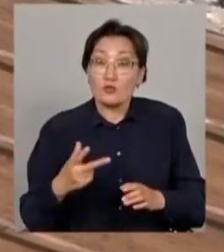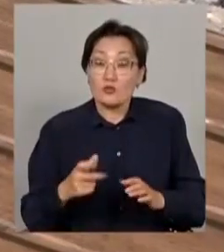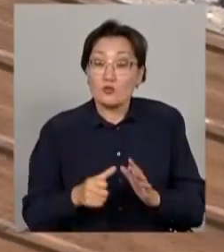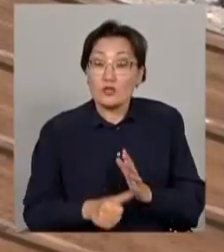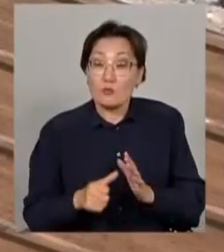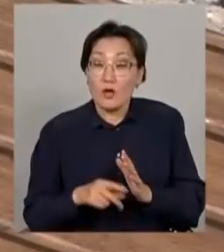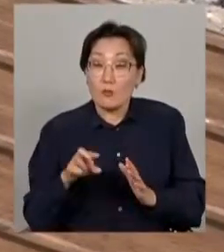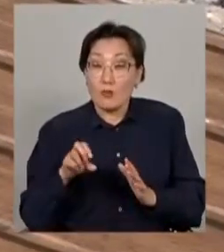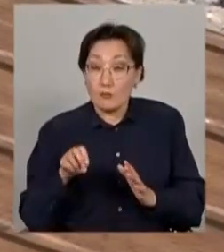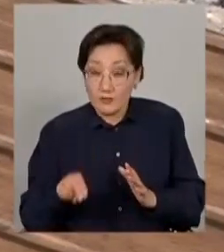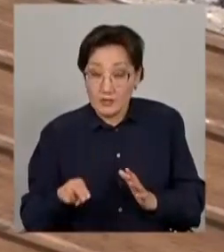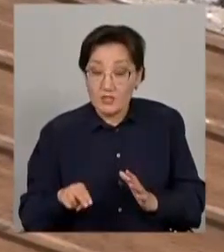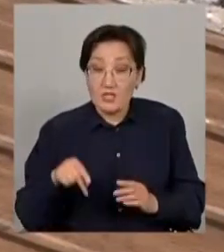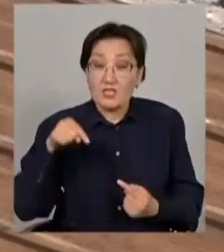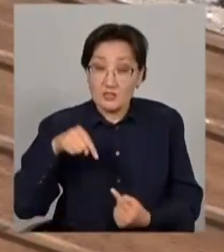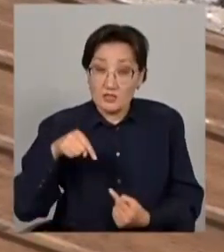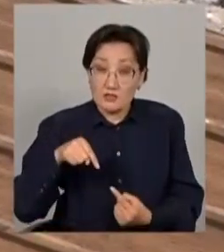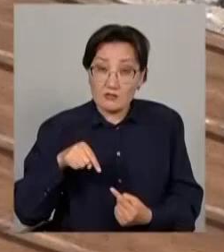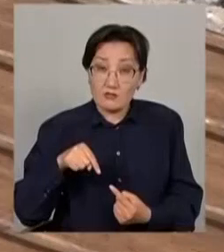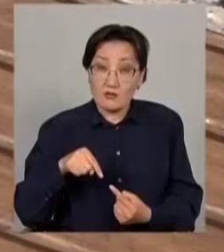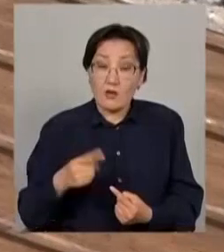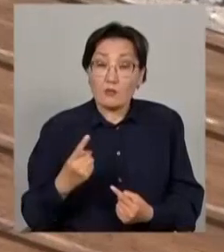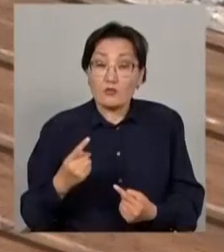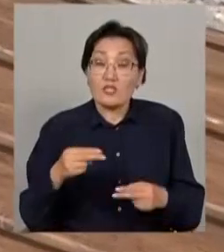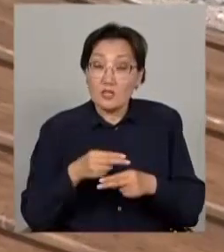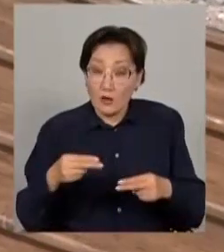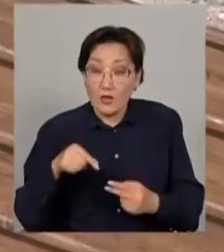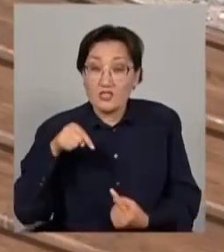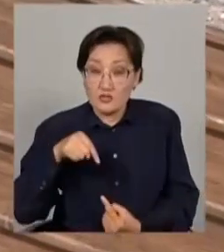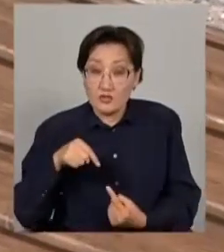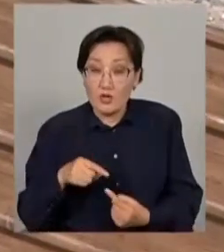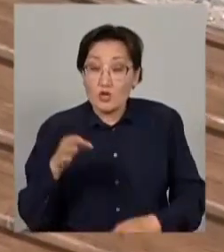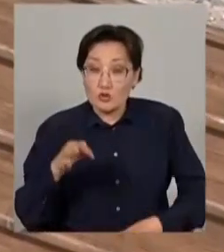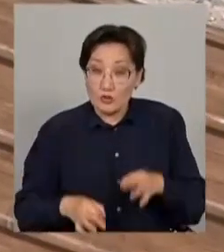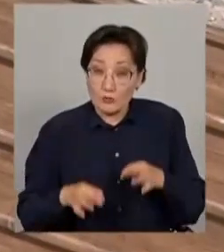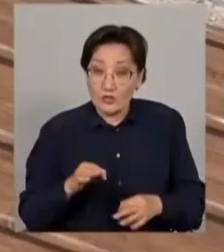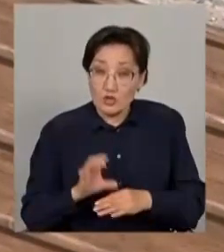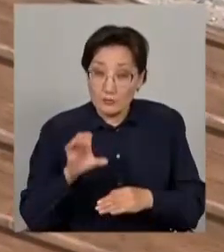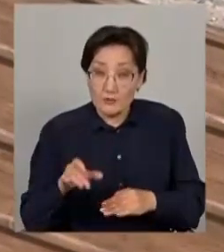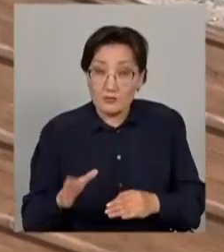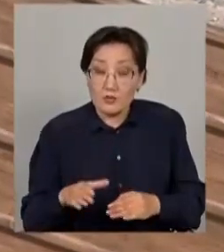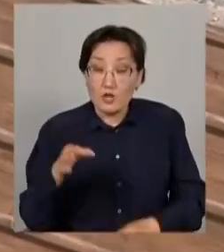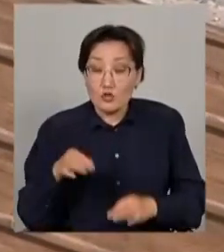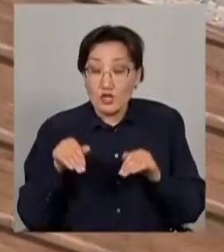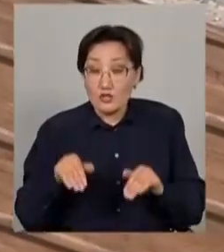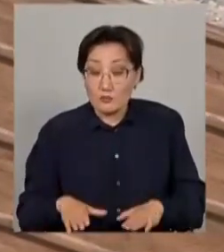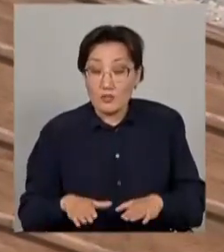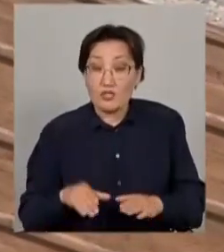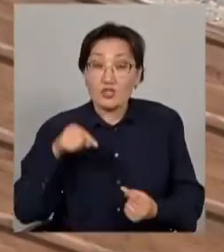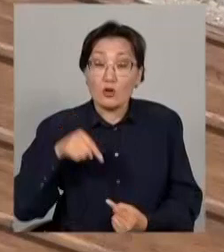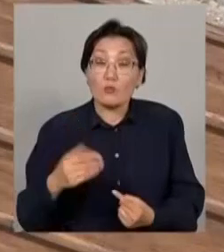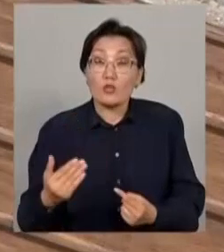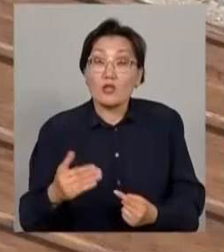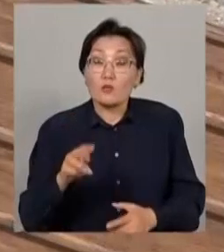360-шы бабы бойынша, бірінші тармағы бойынша сотқа жіберіледі. Сот шешімі бойынша ол